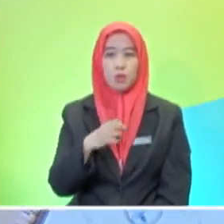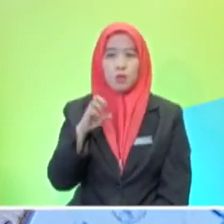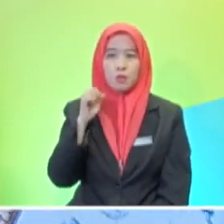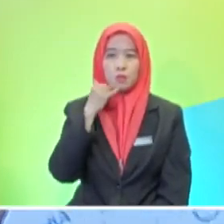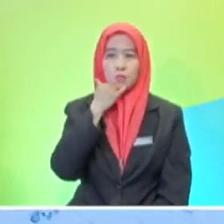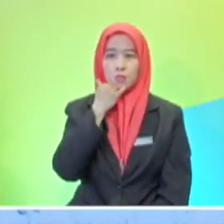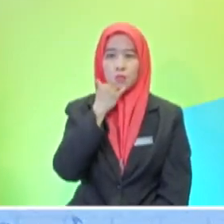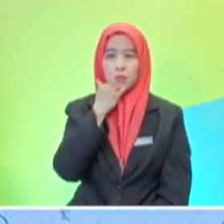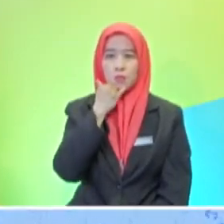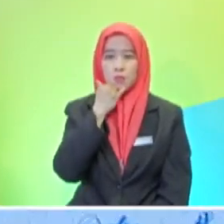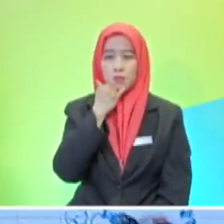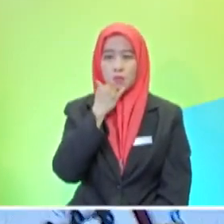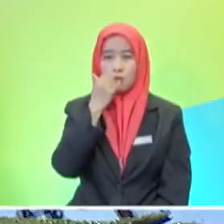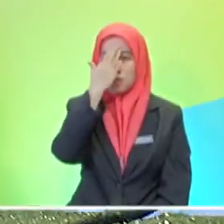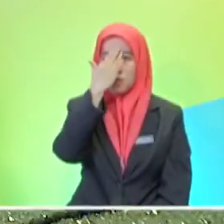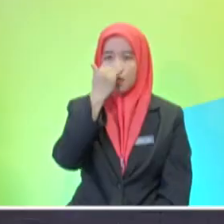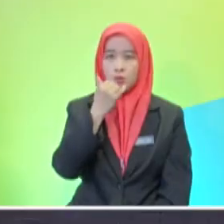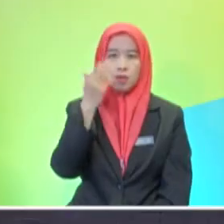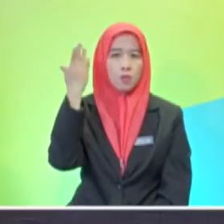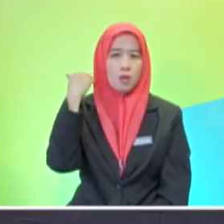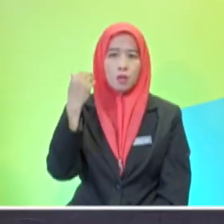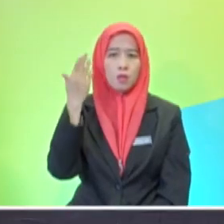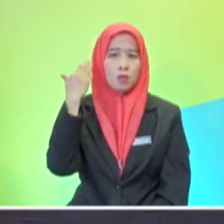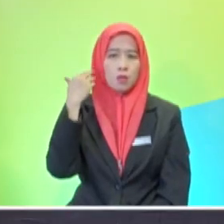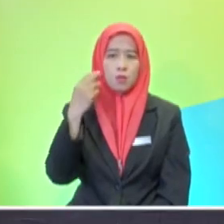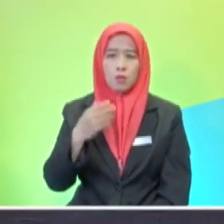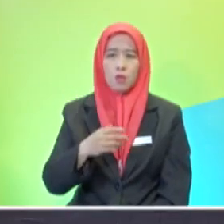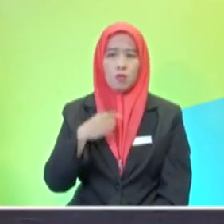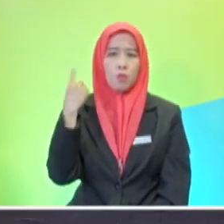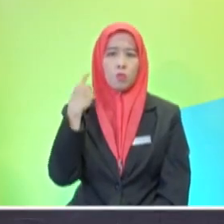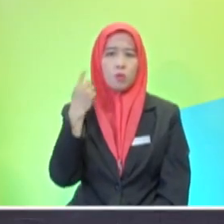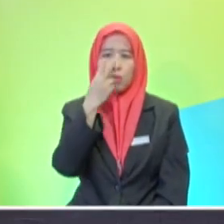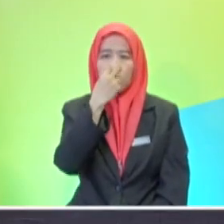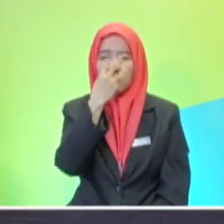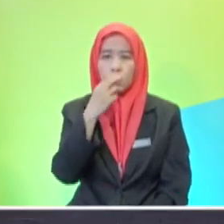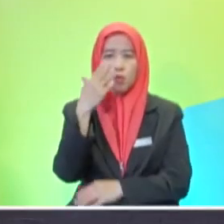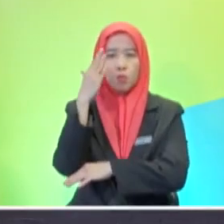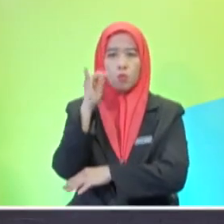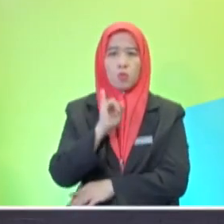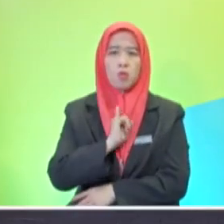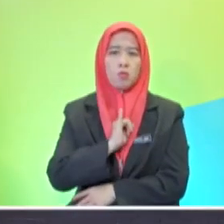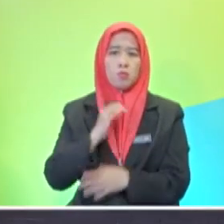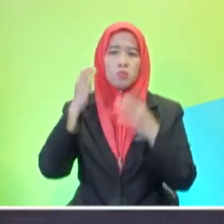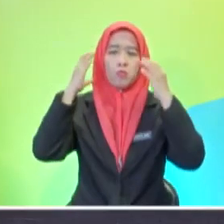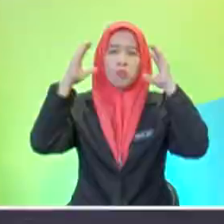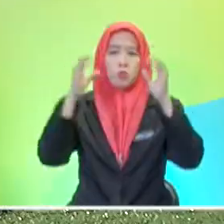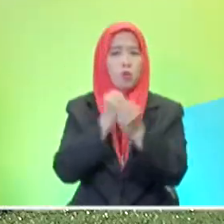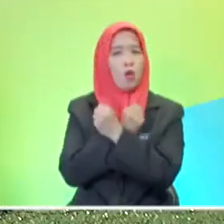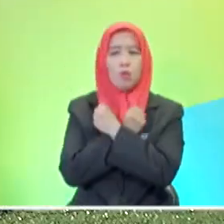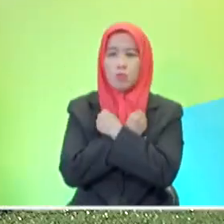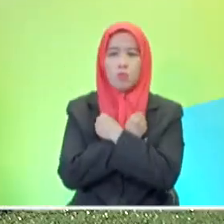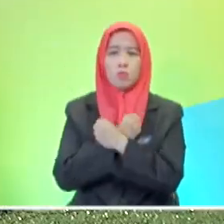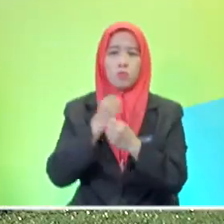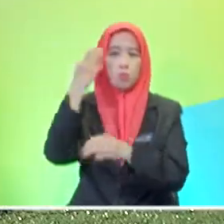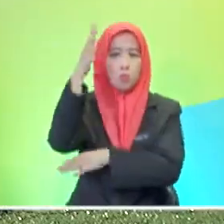Syafika. Oh, cikgu. Kenapa ni dari tadi asyik menangis je ni? Pokok saya, cikgu. Okay. Saya sayang sangat kat pokok ni